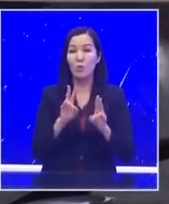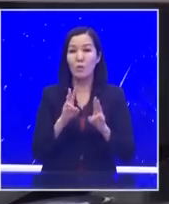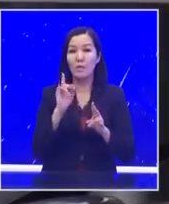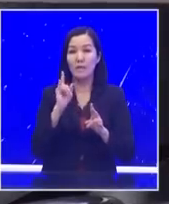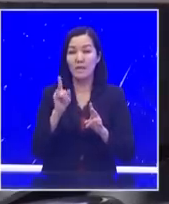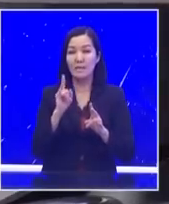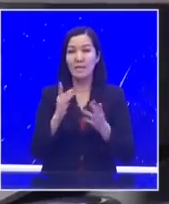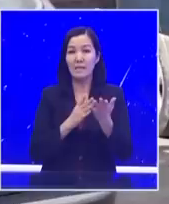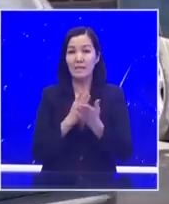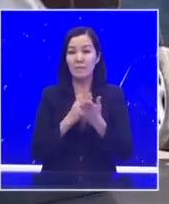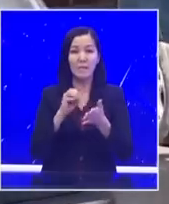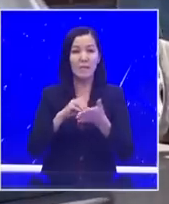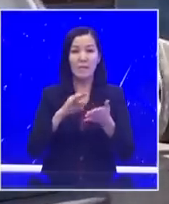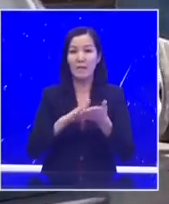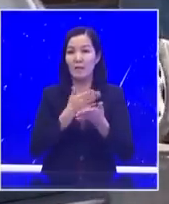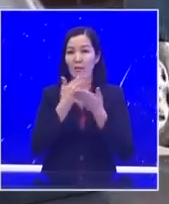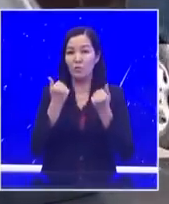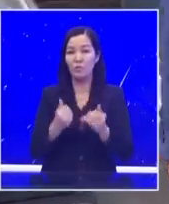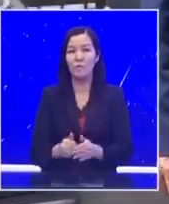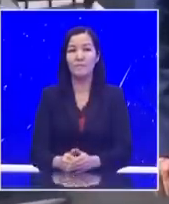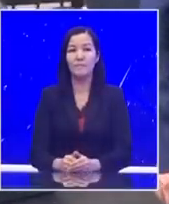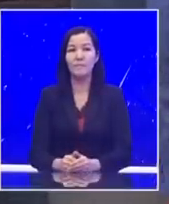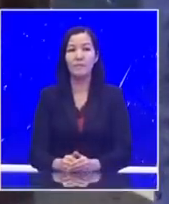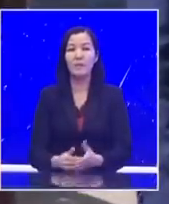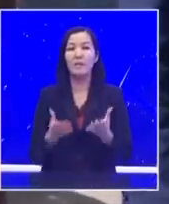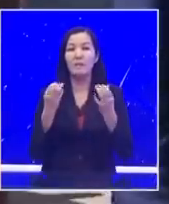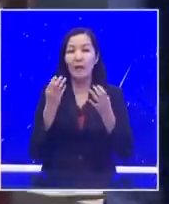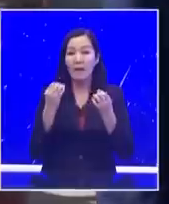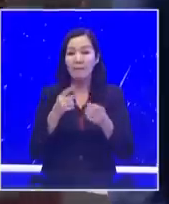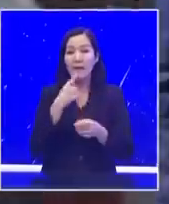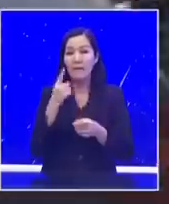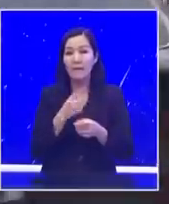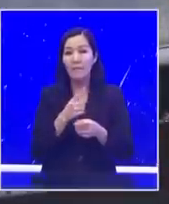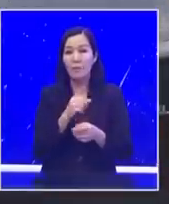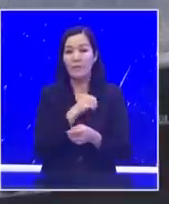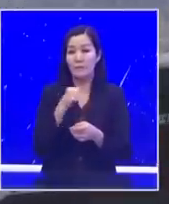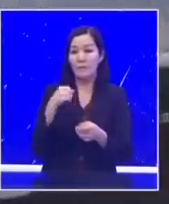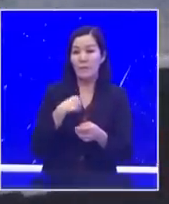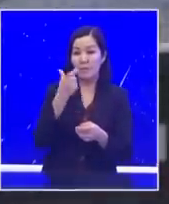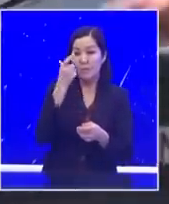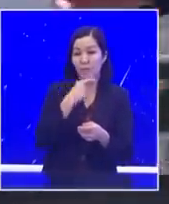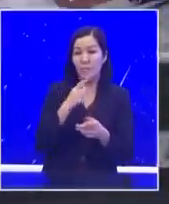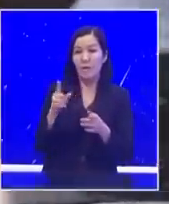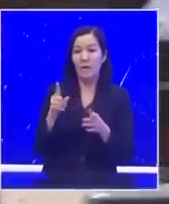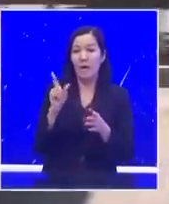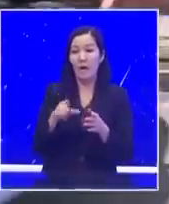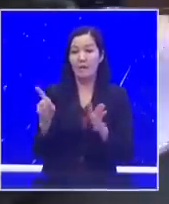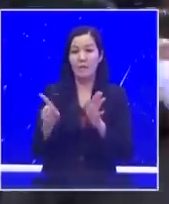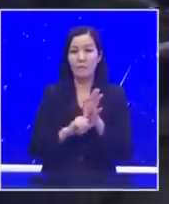қызметінде тіркелмеген. Мен сізге еще раз айттым, частный извоз запрещен.